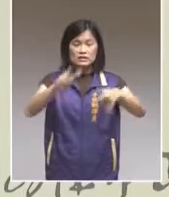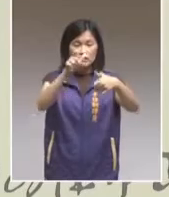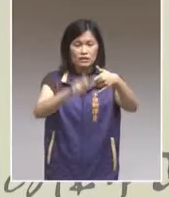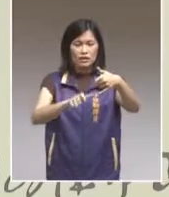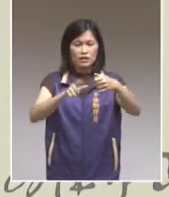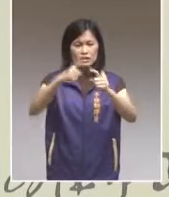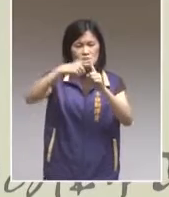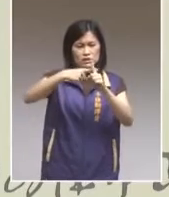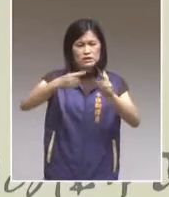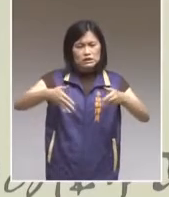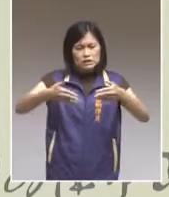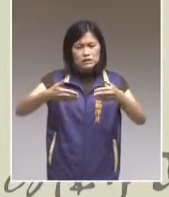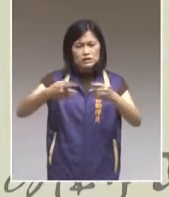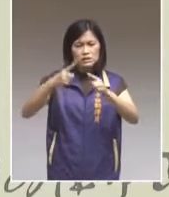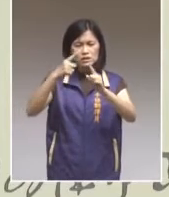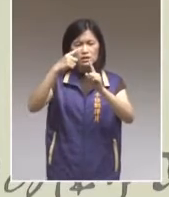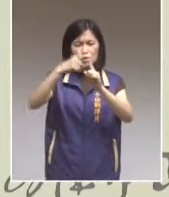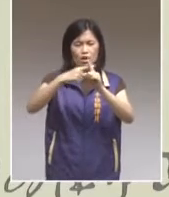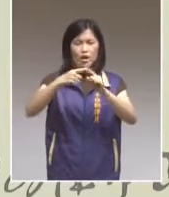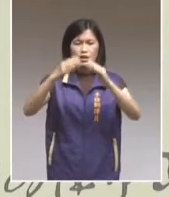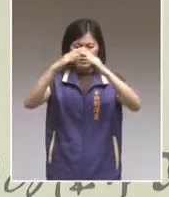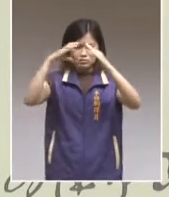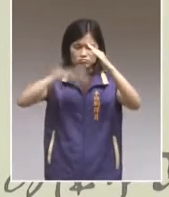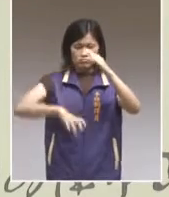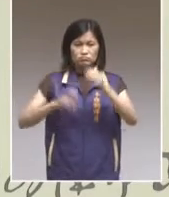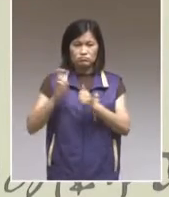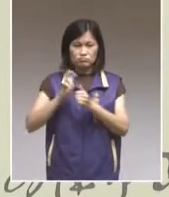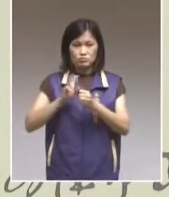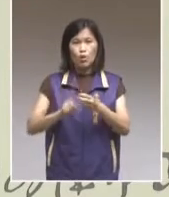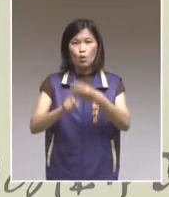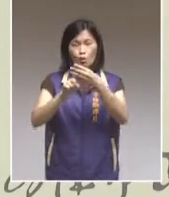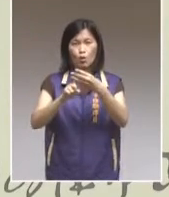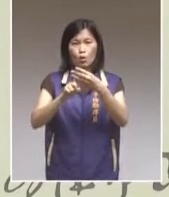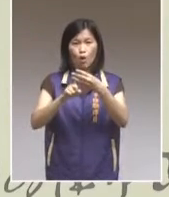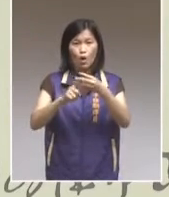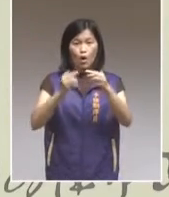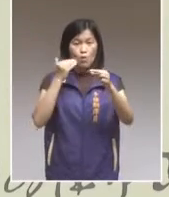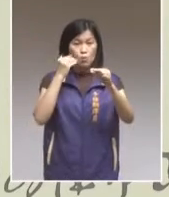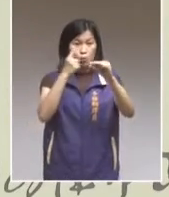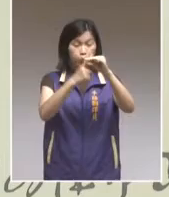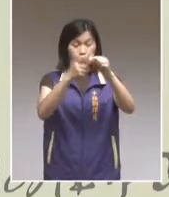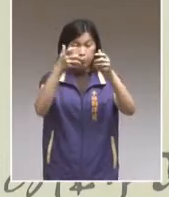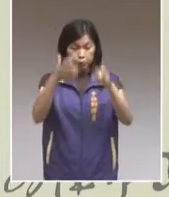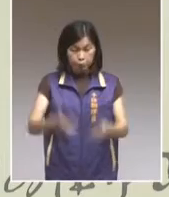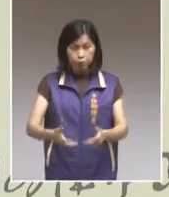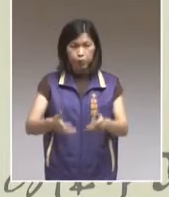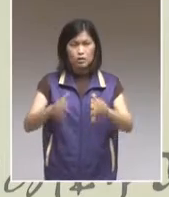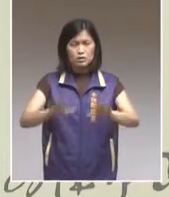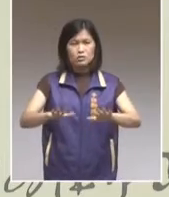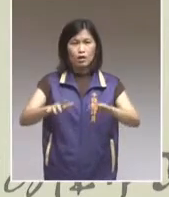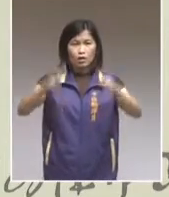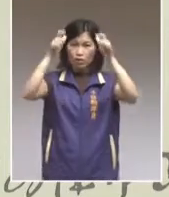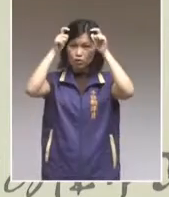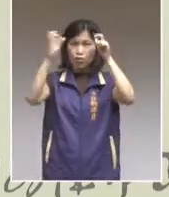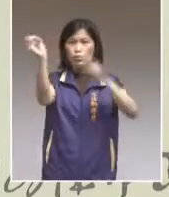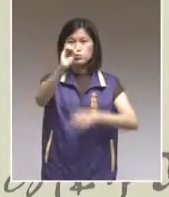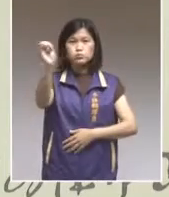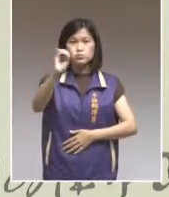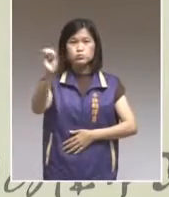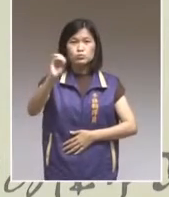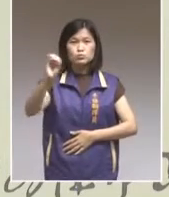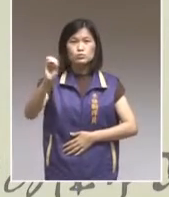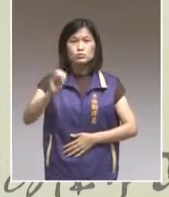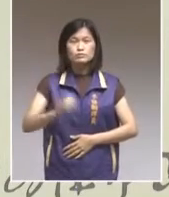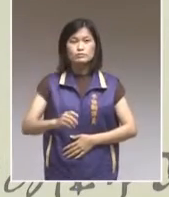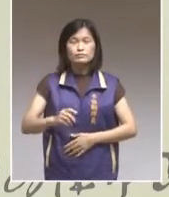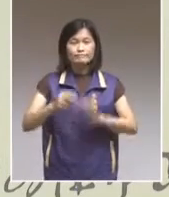轻症无症状比较多，还是以居家照护为主。那中重症的比例在高雄现在没有个案、哦、在这里、